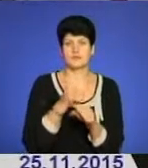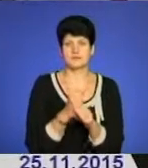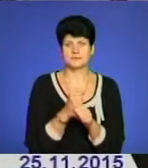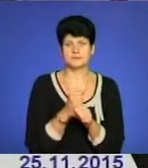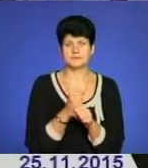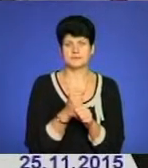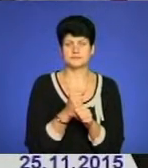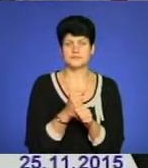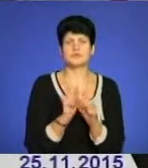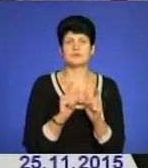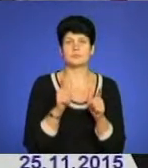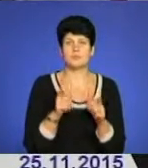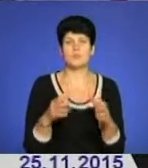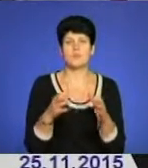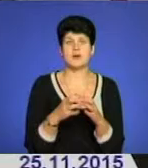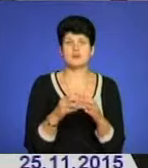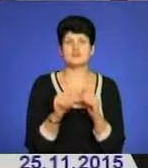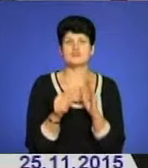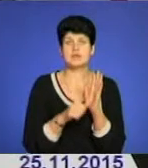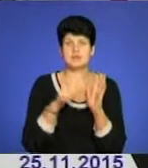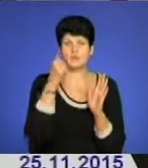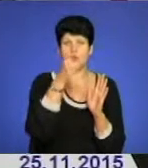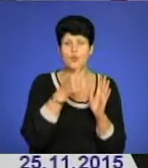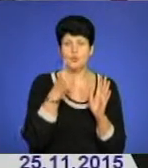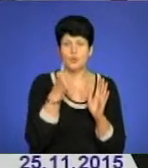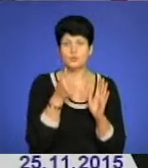в вступній кампанії 2016 року, то